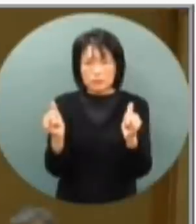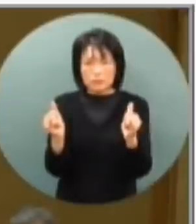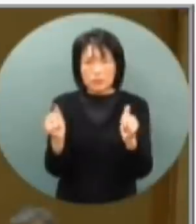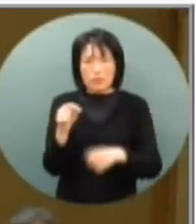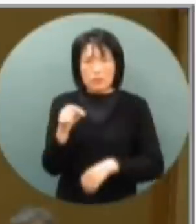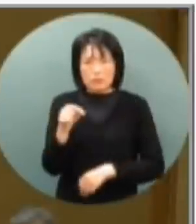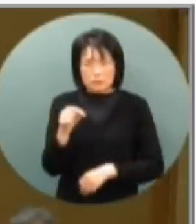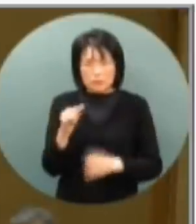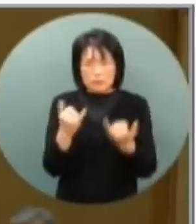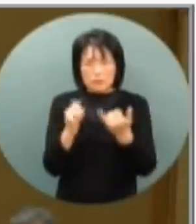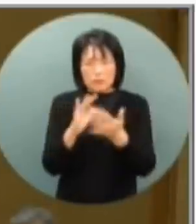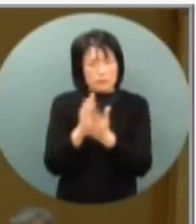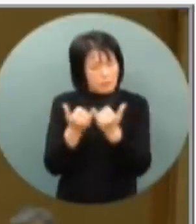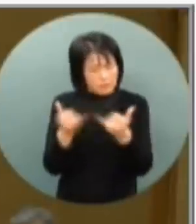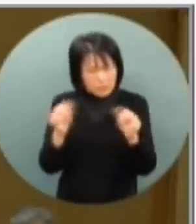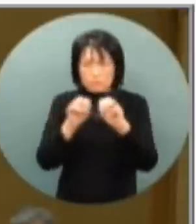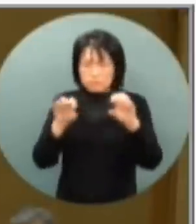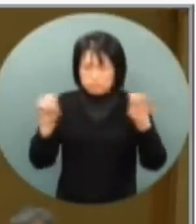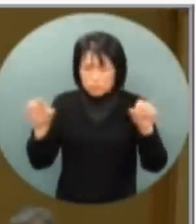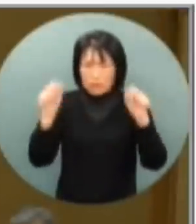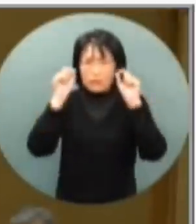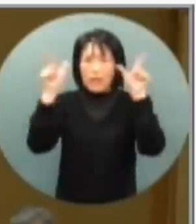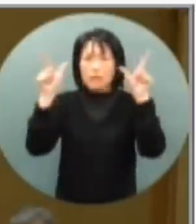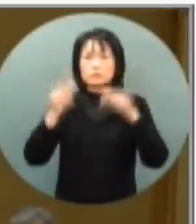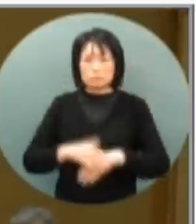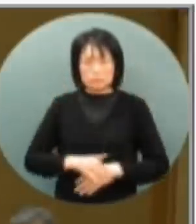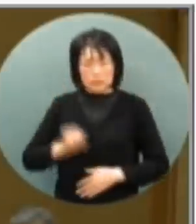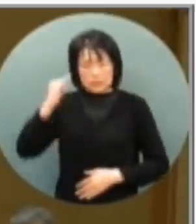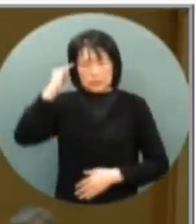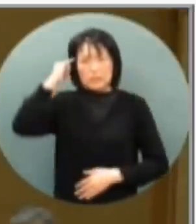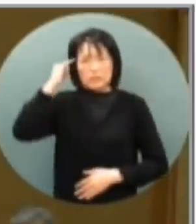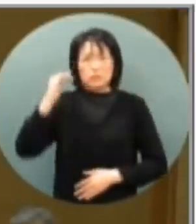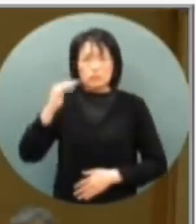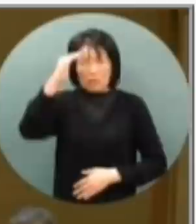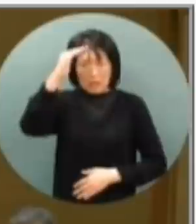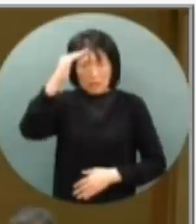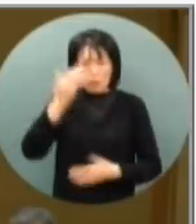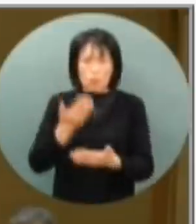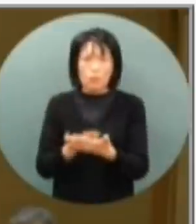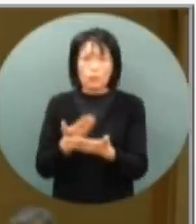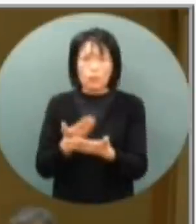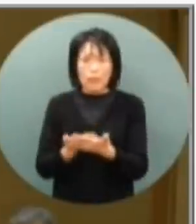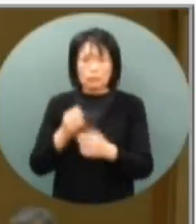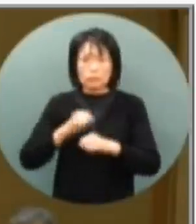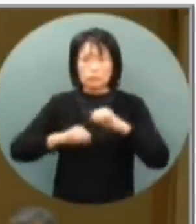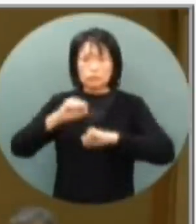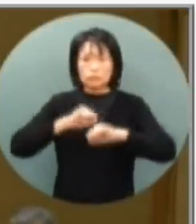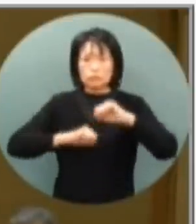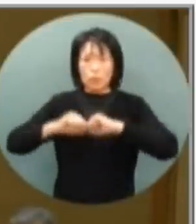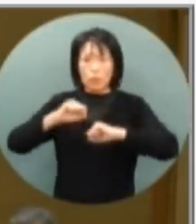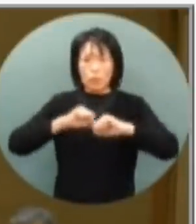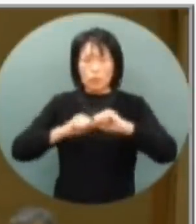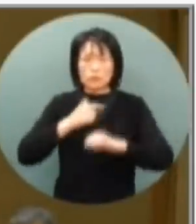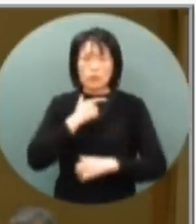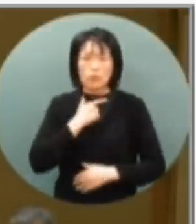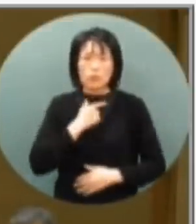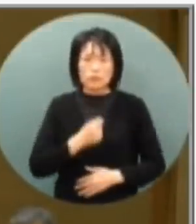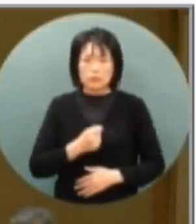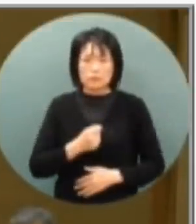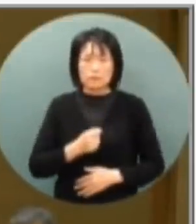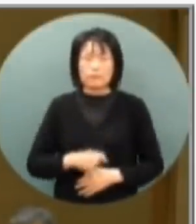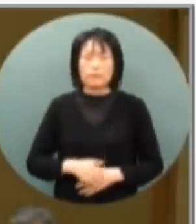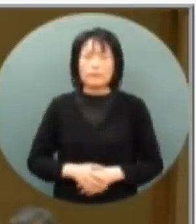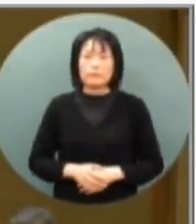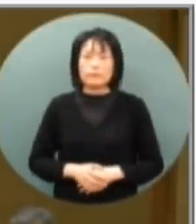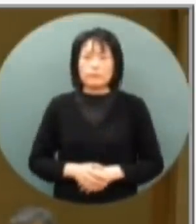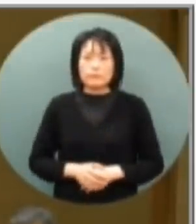が啓発です、意識の向上を求める、そういう運動に立ち上がっていただきたいなというふうに